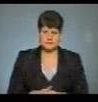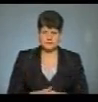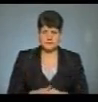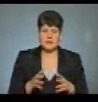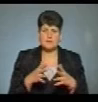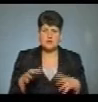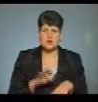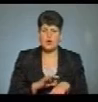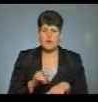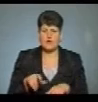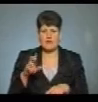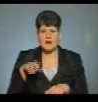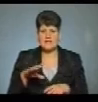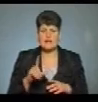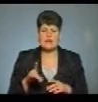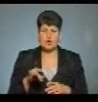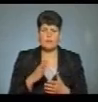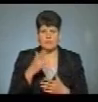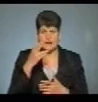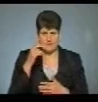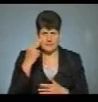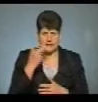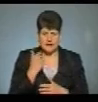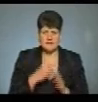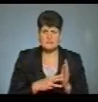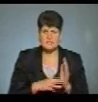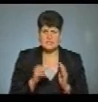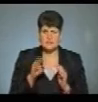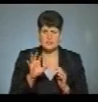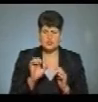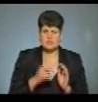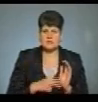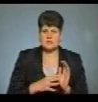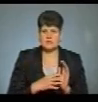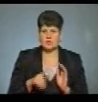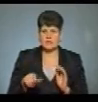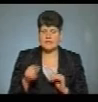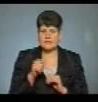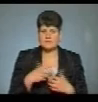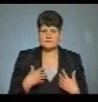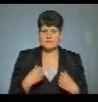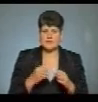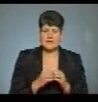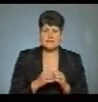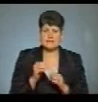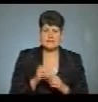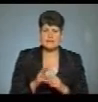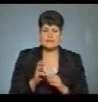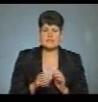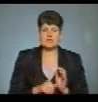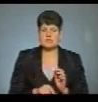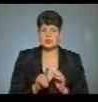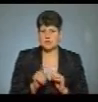Найбільше хворих у країнах Європи зараз є в Італії – 80 589 осіб. Там видужили 10